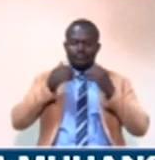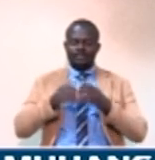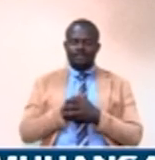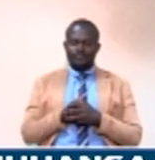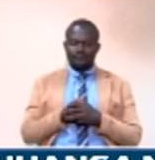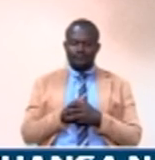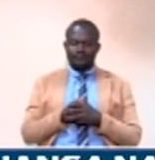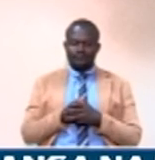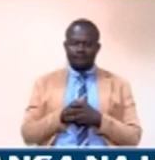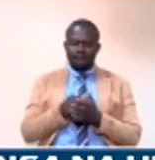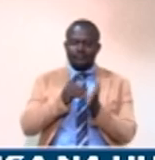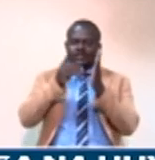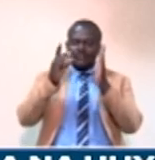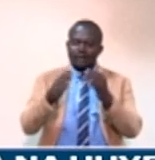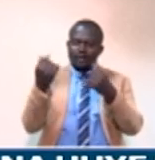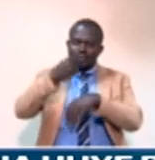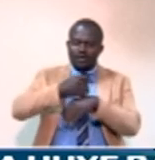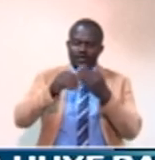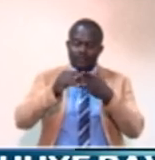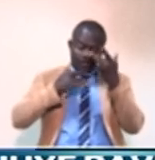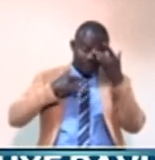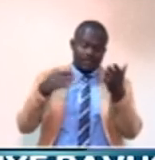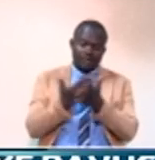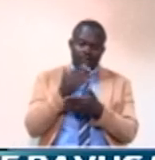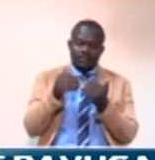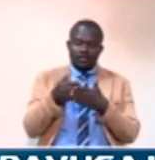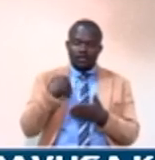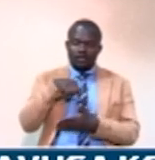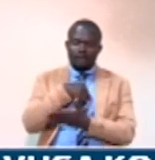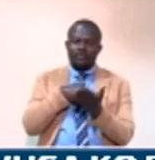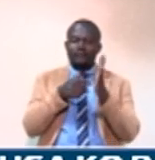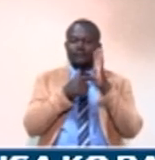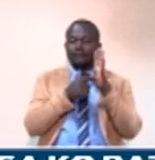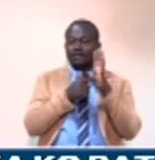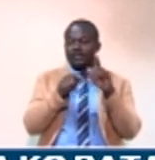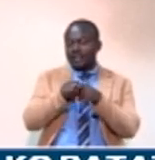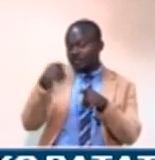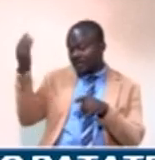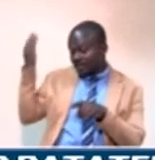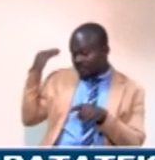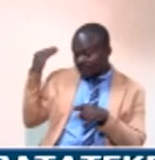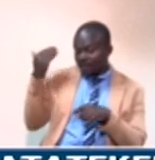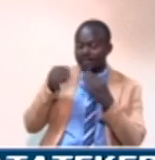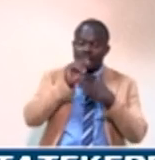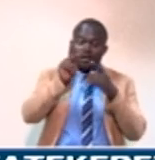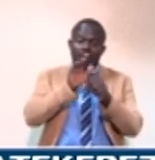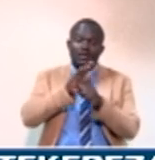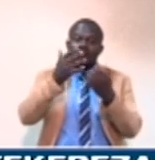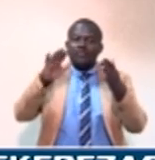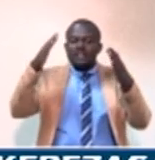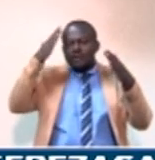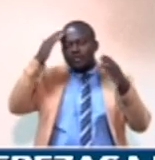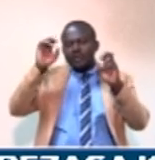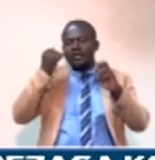Kahone, uyu munsi aba barwayi bashya murimo mubona, ese baraza bagaragaza ibimenyetso nk'uko kera byari bimeze? Abantu benshi bari bamaze kumenya ngo